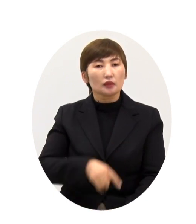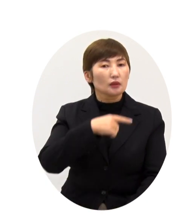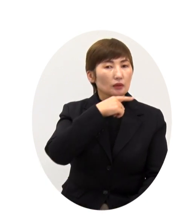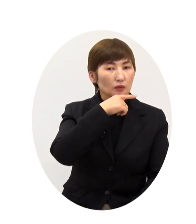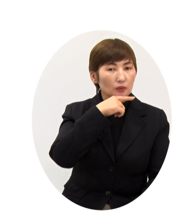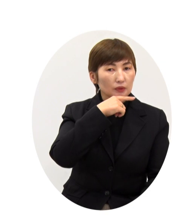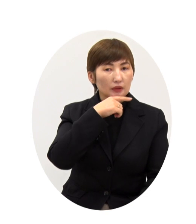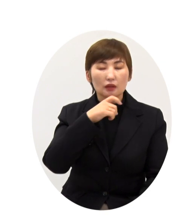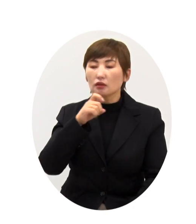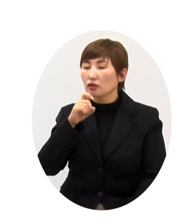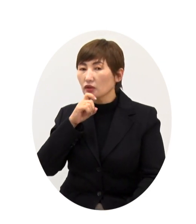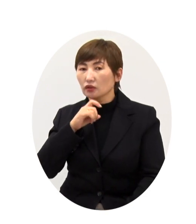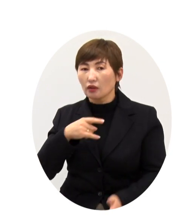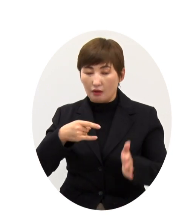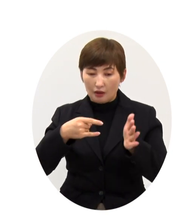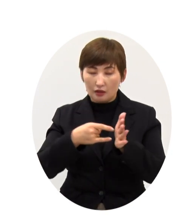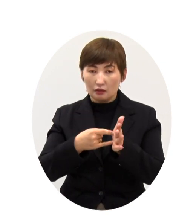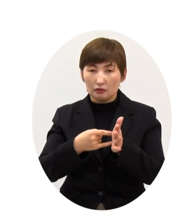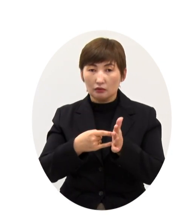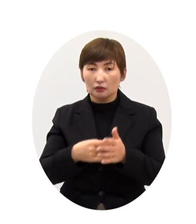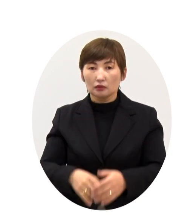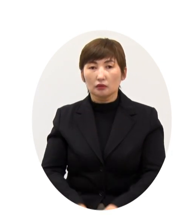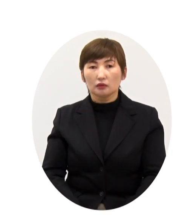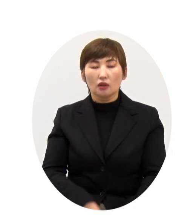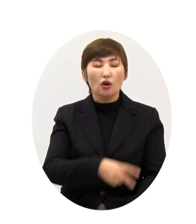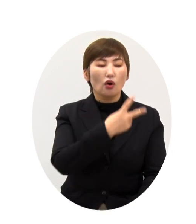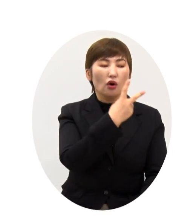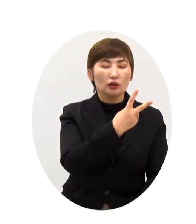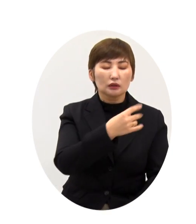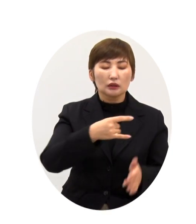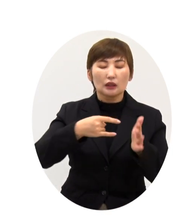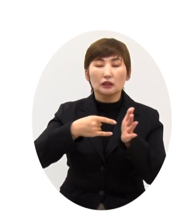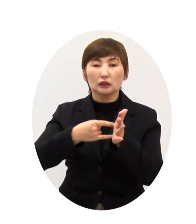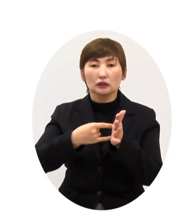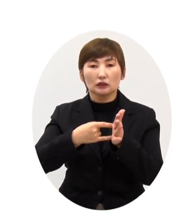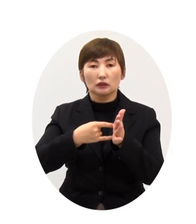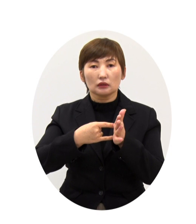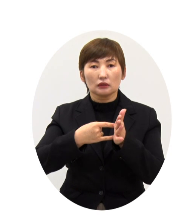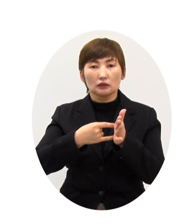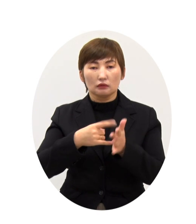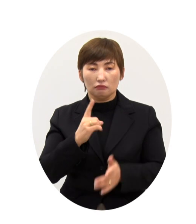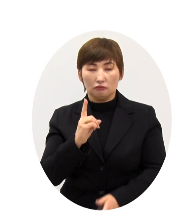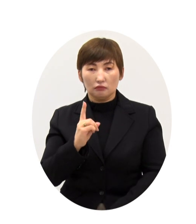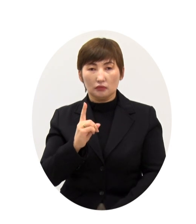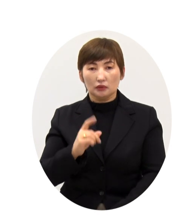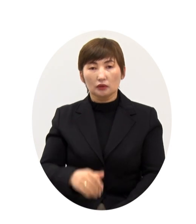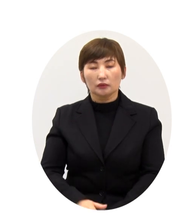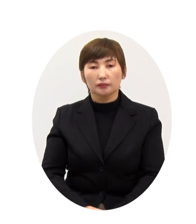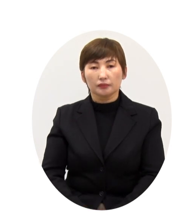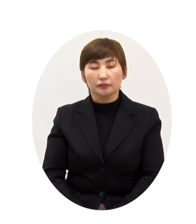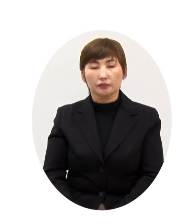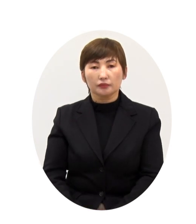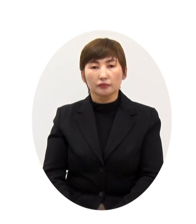За улаан өнгөтэй хэсгийг хөх өнгийн хэсэгтэй харьцуулбал хоёрыг харьцах нэг